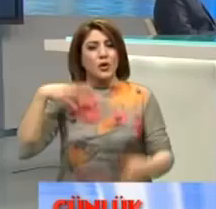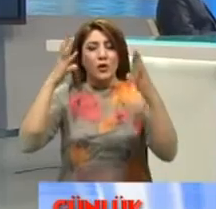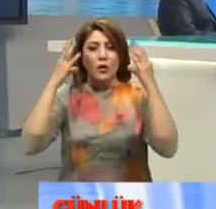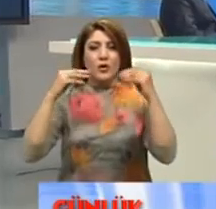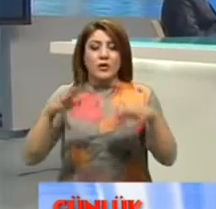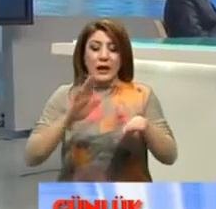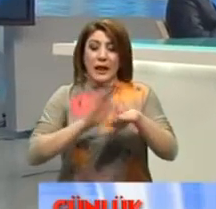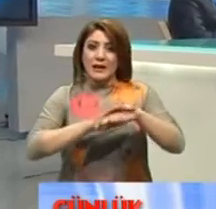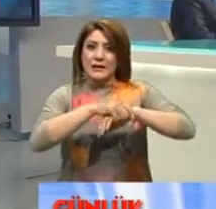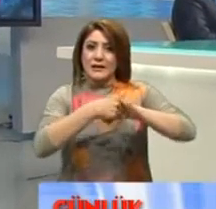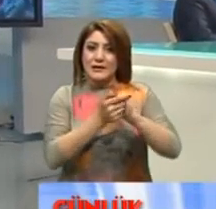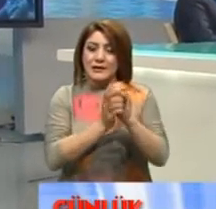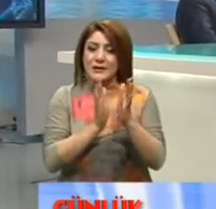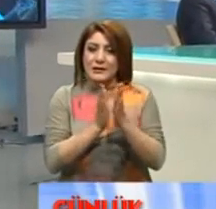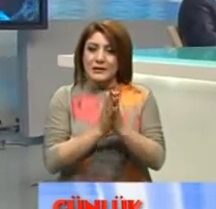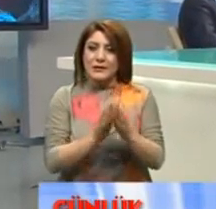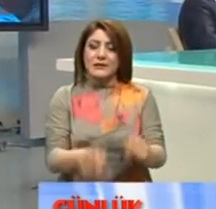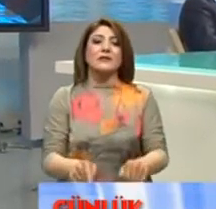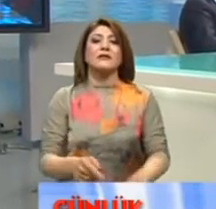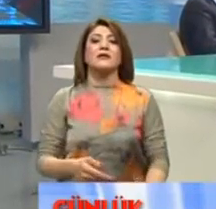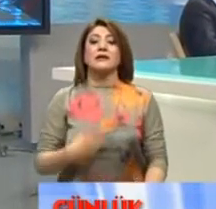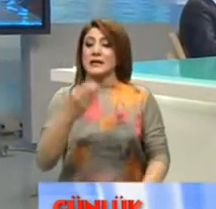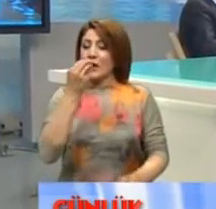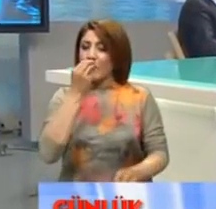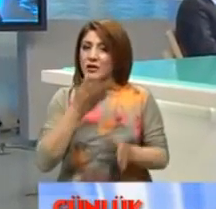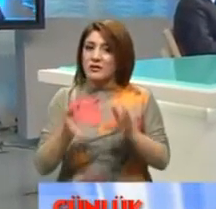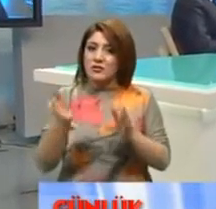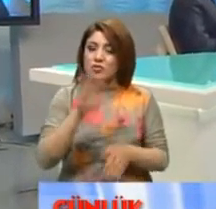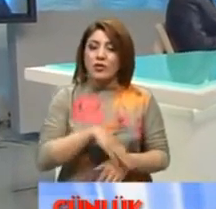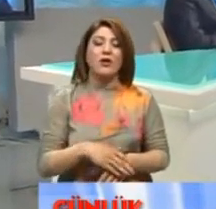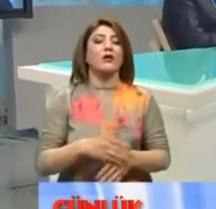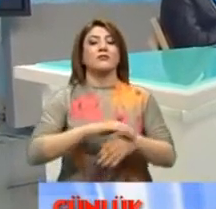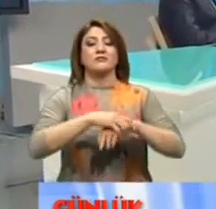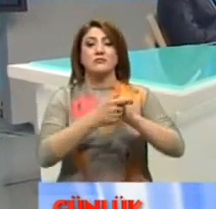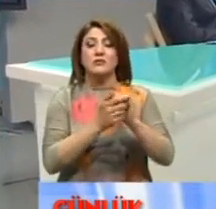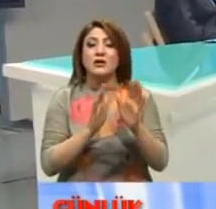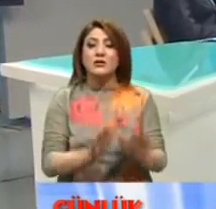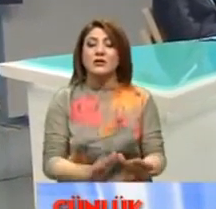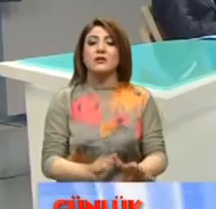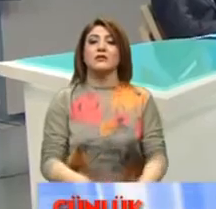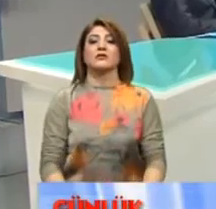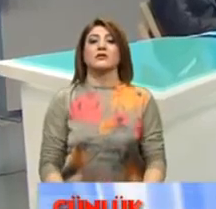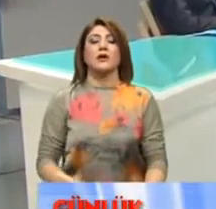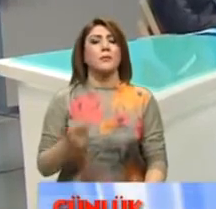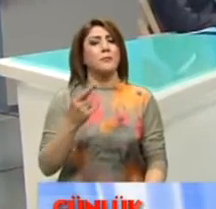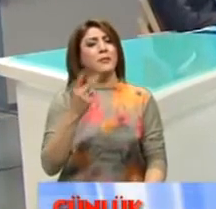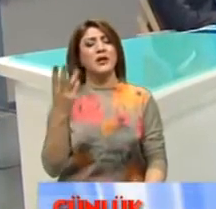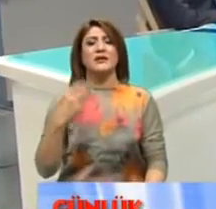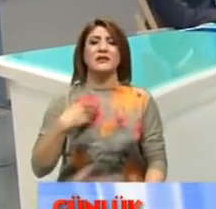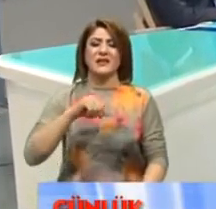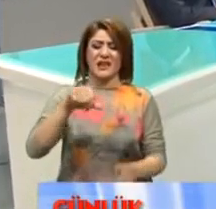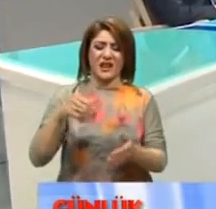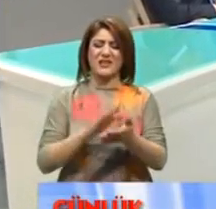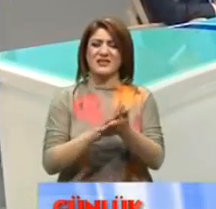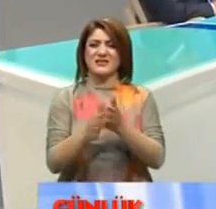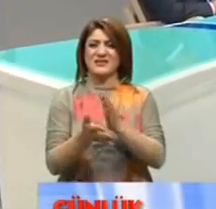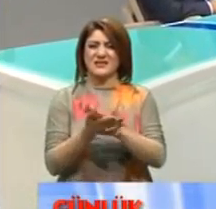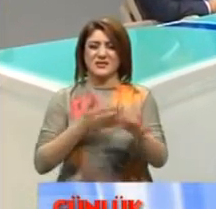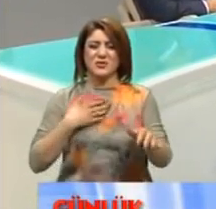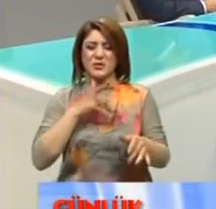işte el yıkanacak. Aman işte mutlaka yemekten sonra veya işte oyundan sonra filan. Birkaç veli dedi ki mesela, ya dedi biz bile bazen